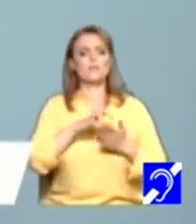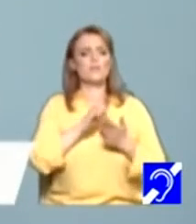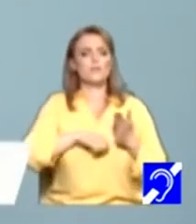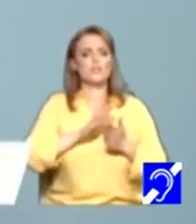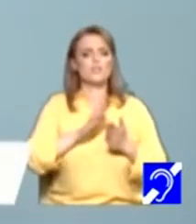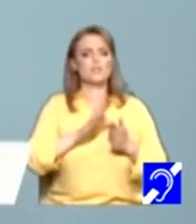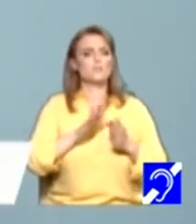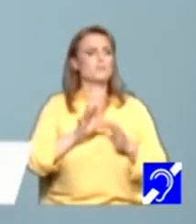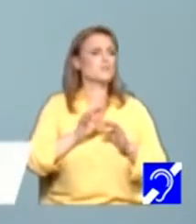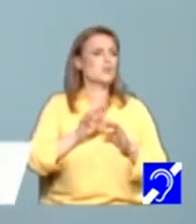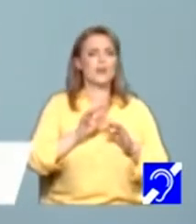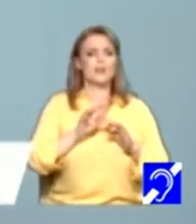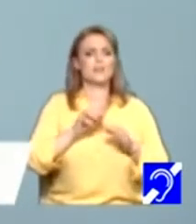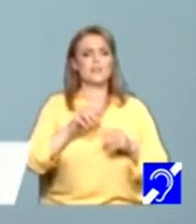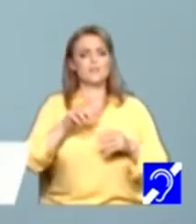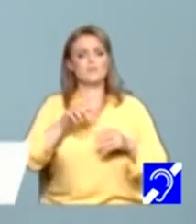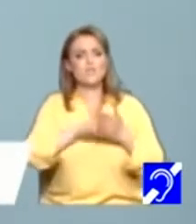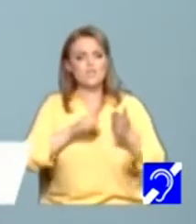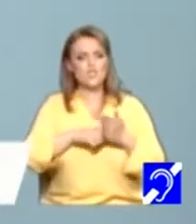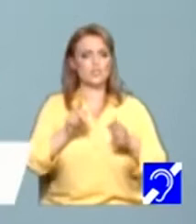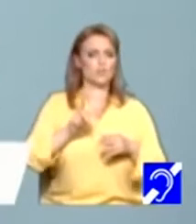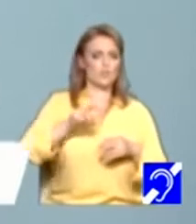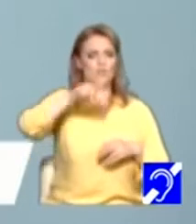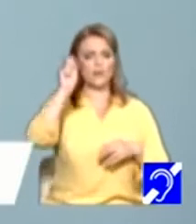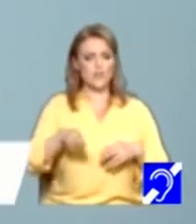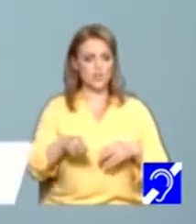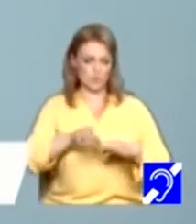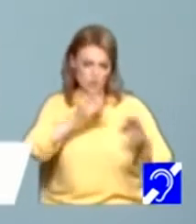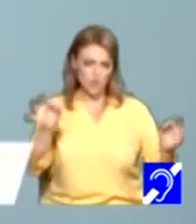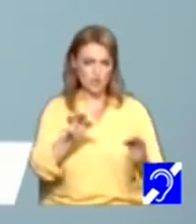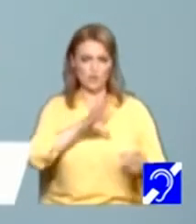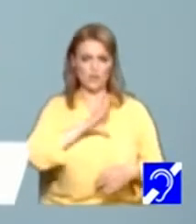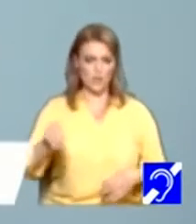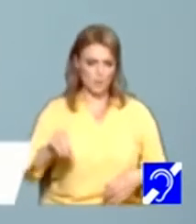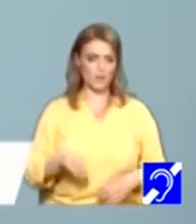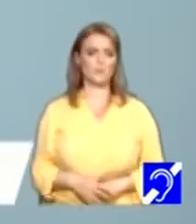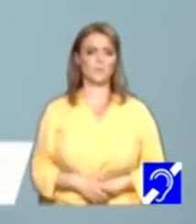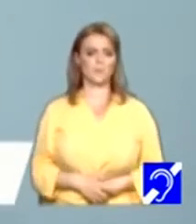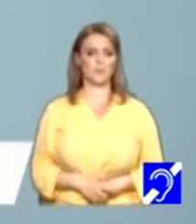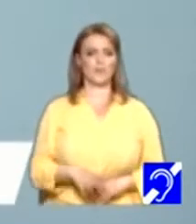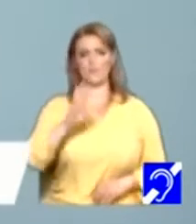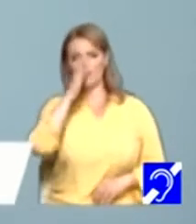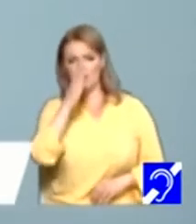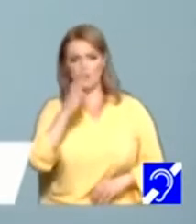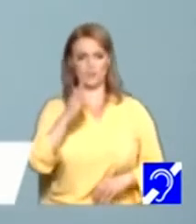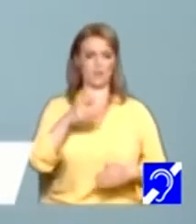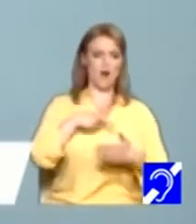dezbinarea și ura ajung ceea ce demonstrează unii domni în platou astăzi. Dezbinarea,